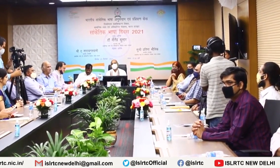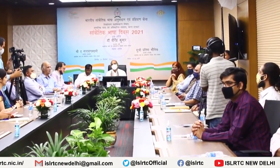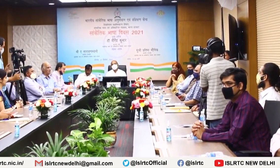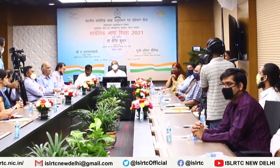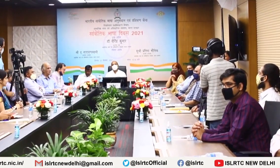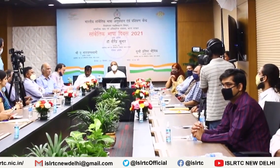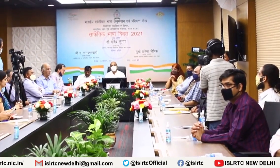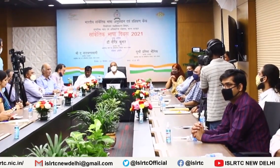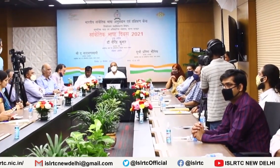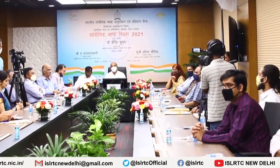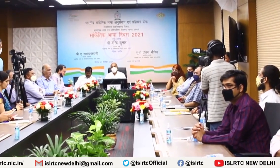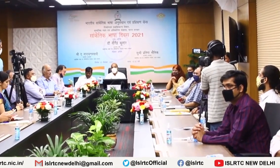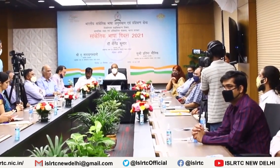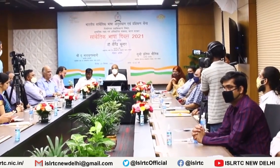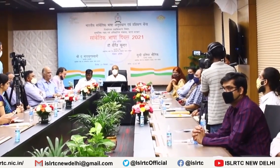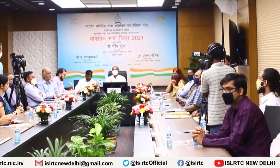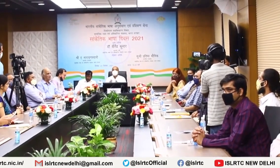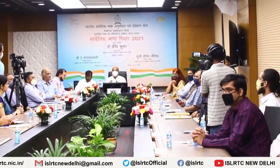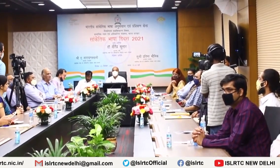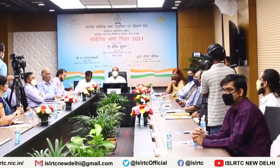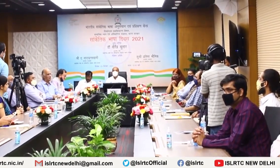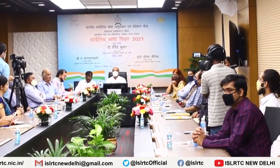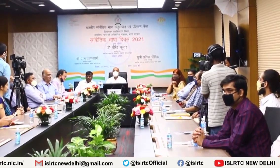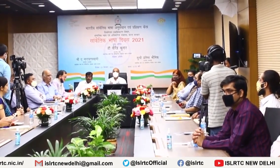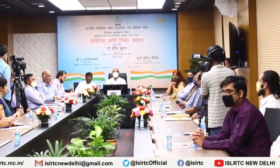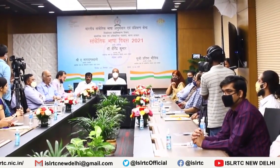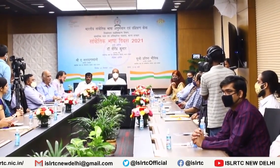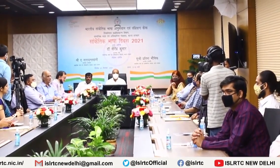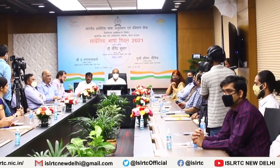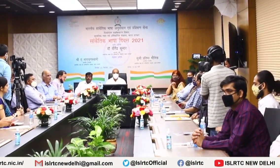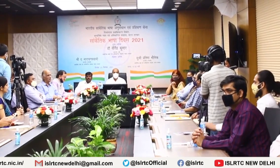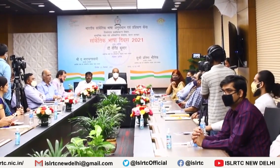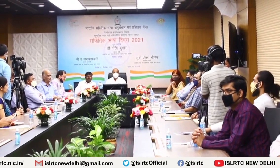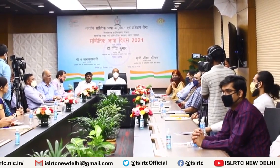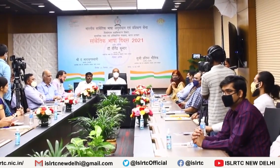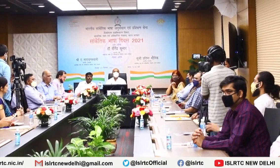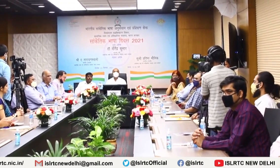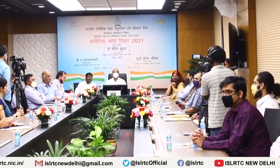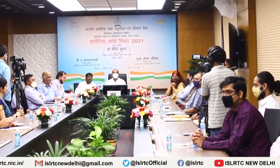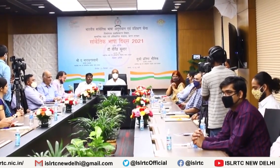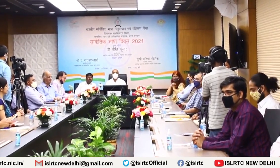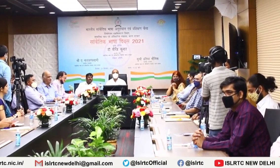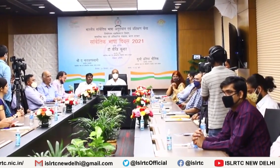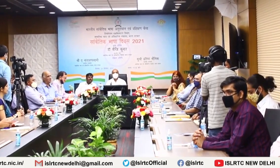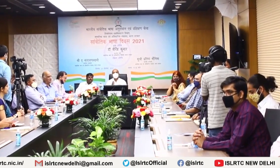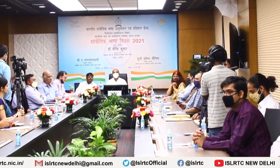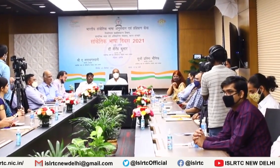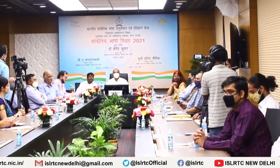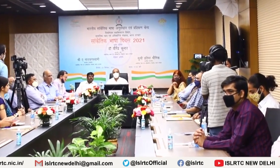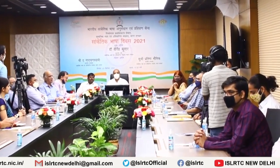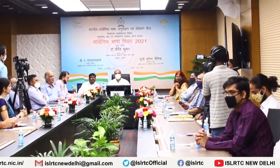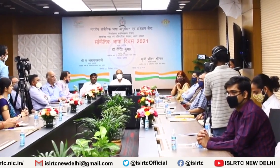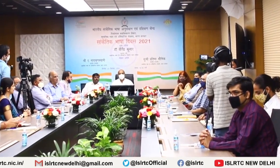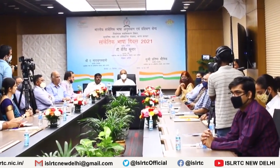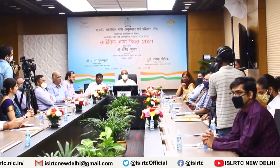जिनके साथ आपका संपर्क होता है, उनको भी इस तरह की प्रतियोगिता में भाग लेने के लिए और जीवन में आगे बढ़ने के लिए प्रेरित करने का